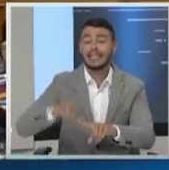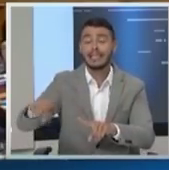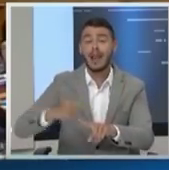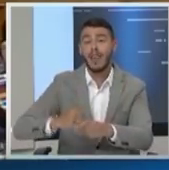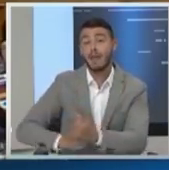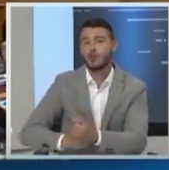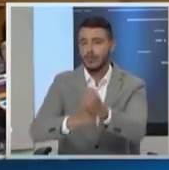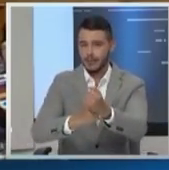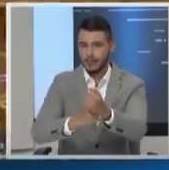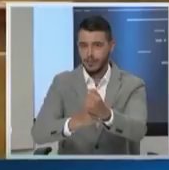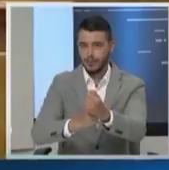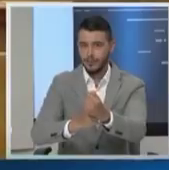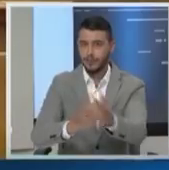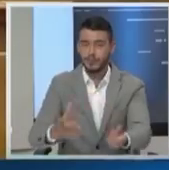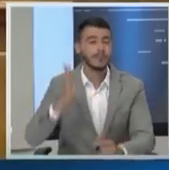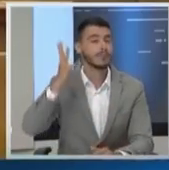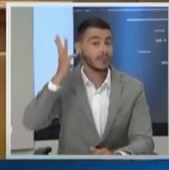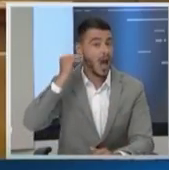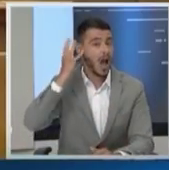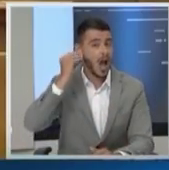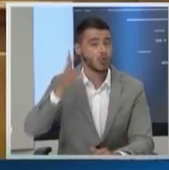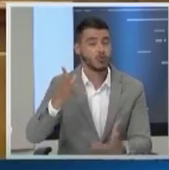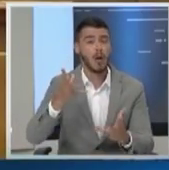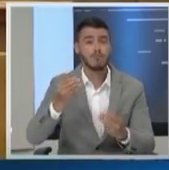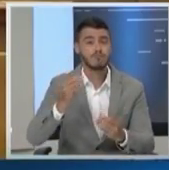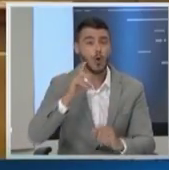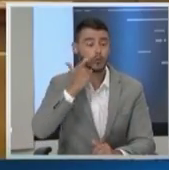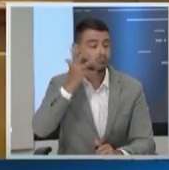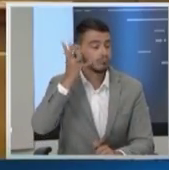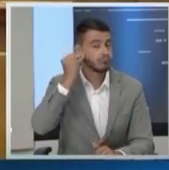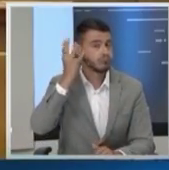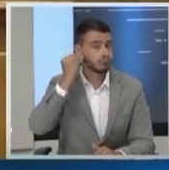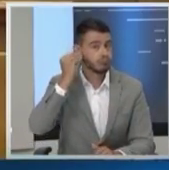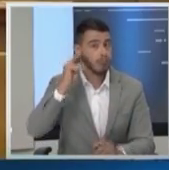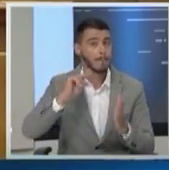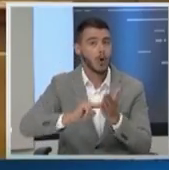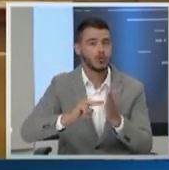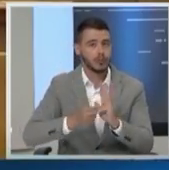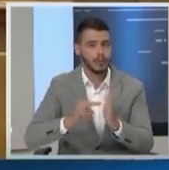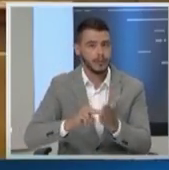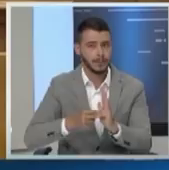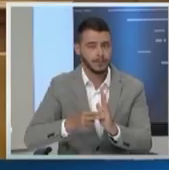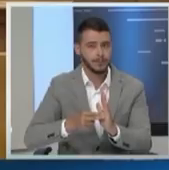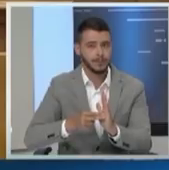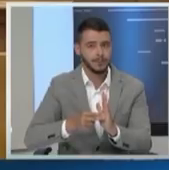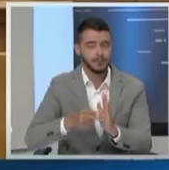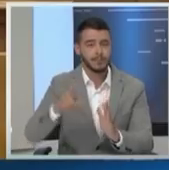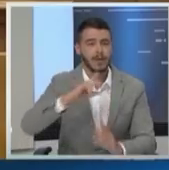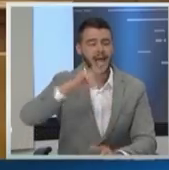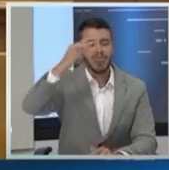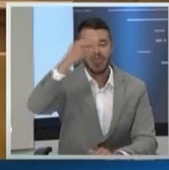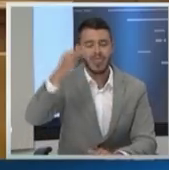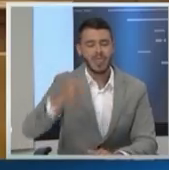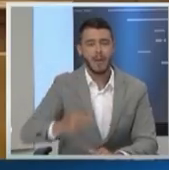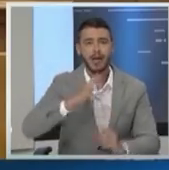Σας άκουσα λοιπόν με πολύ προσοχή να προσπαθείτε αντί για απαντήσεις στα θέματα που